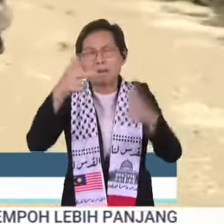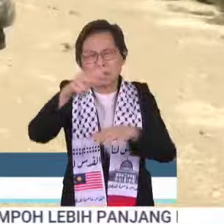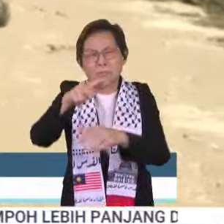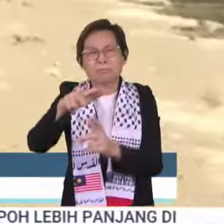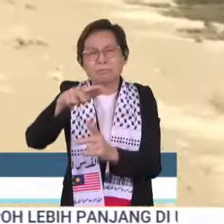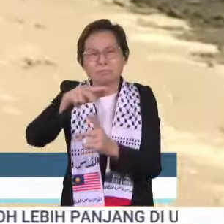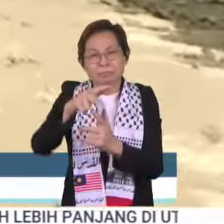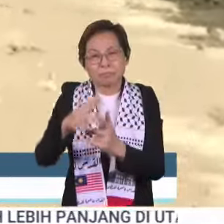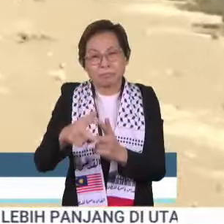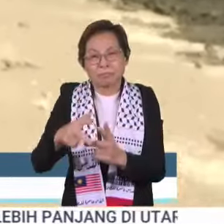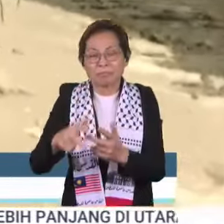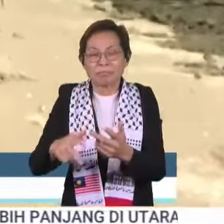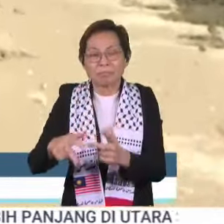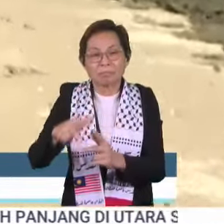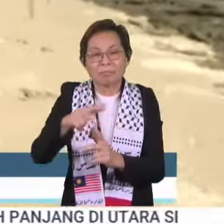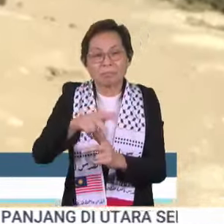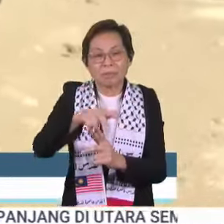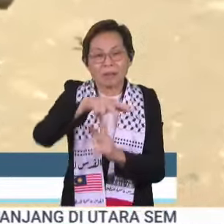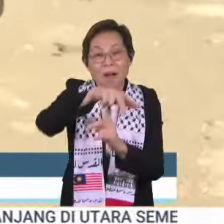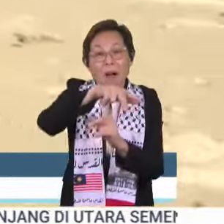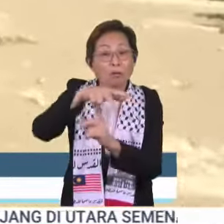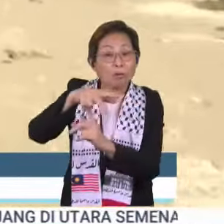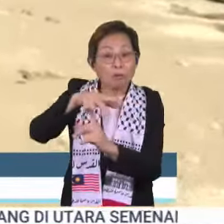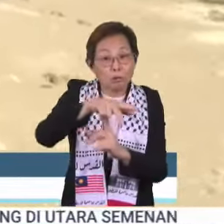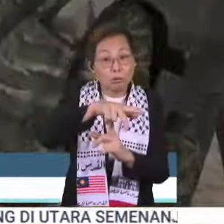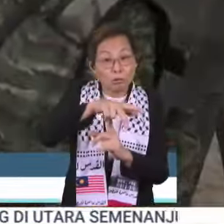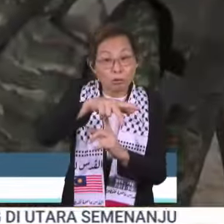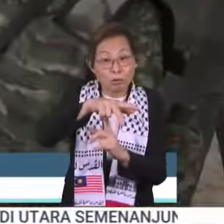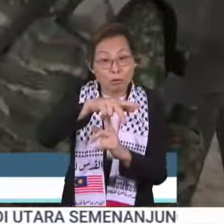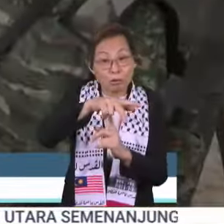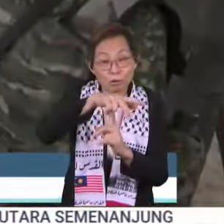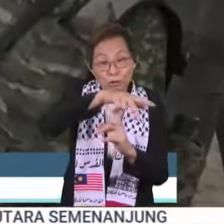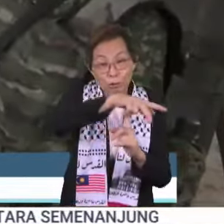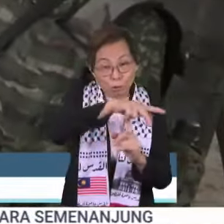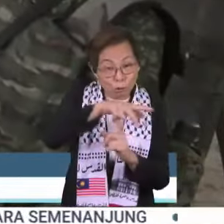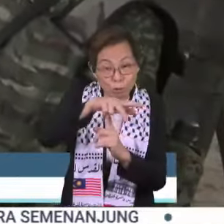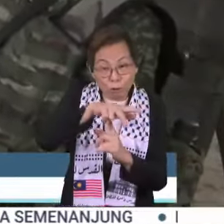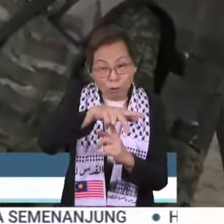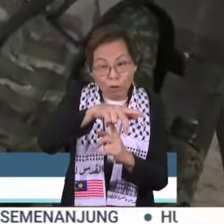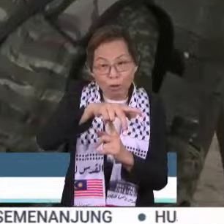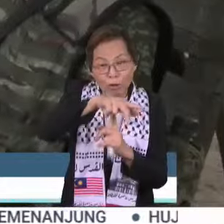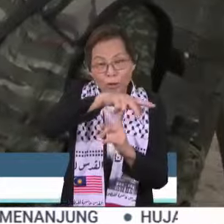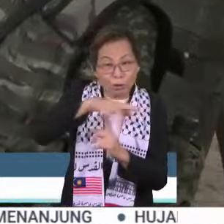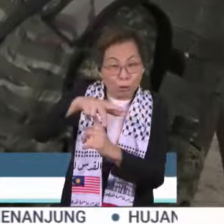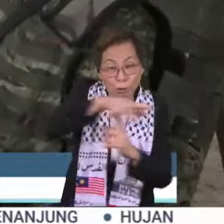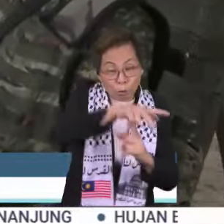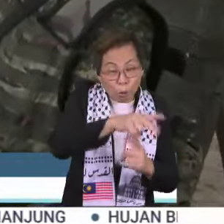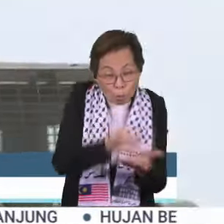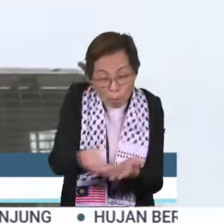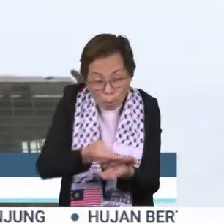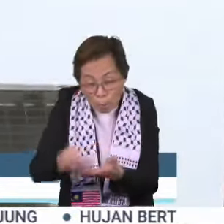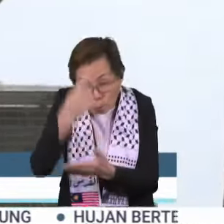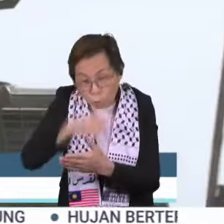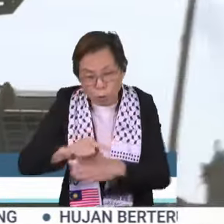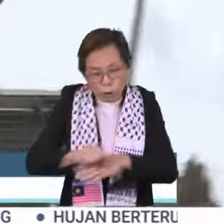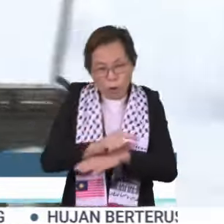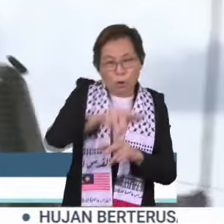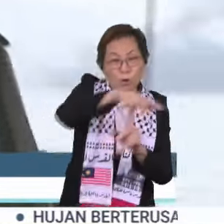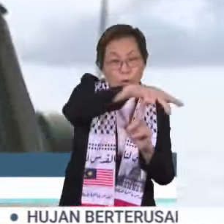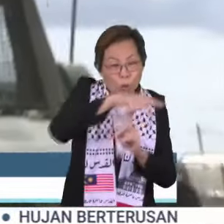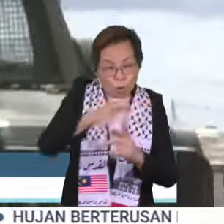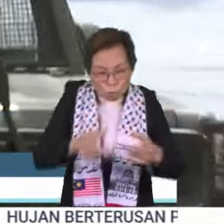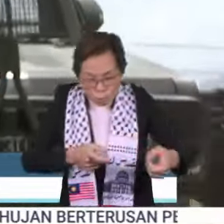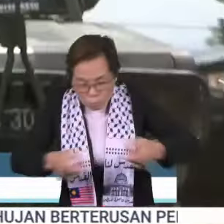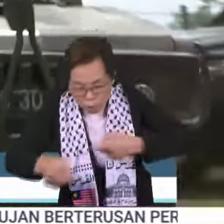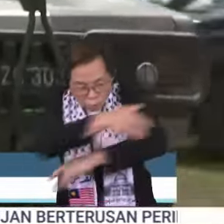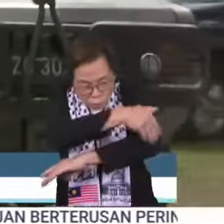pun kita dalam proses perolehan untuk kita mengguna pakai Drone untuk kita mengawal sempadan